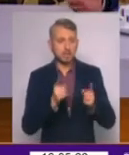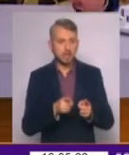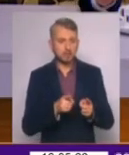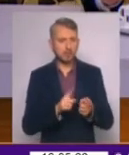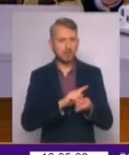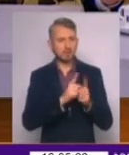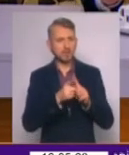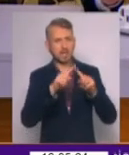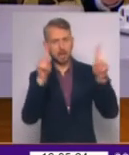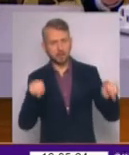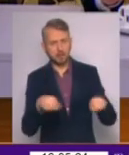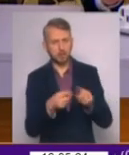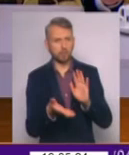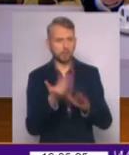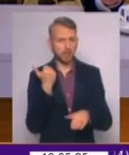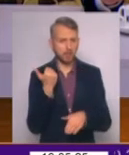картинку, прибрали